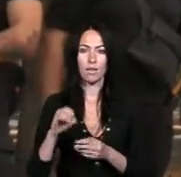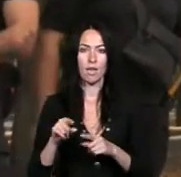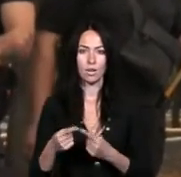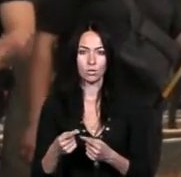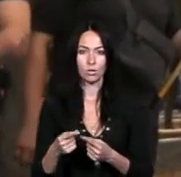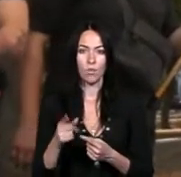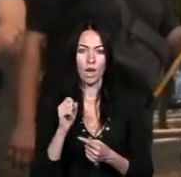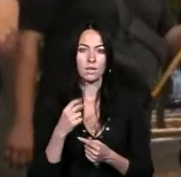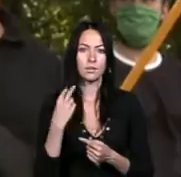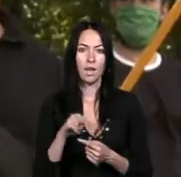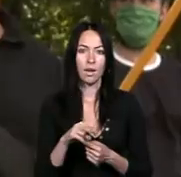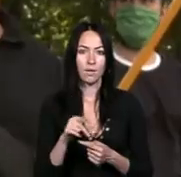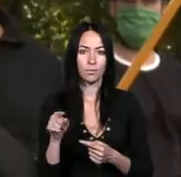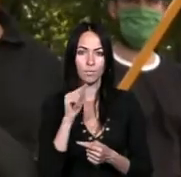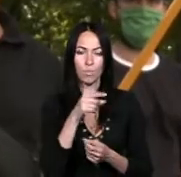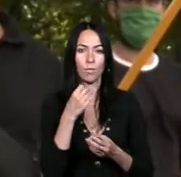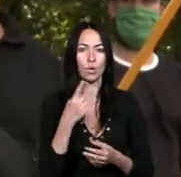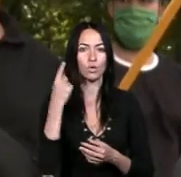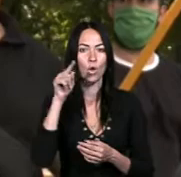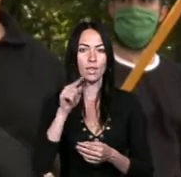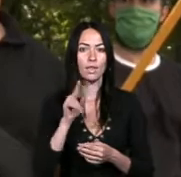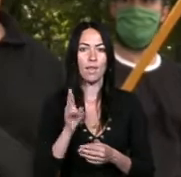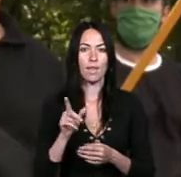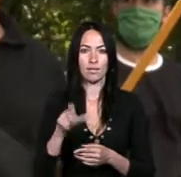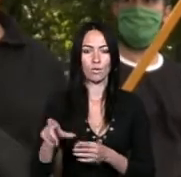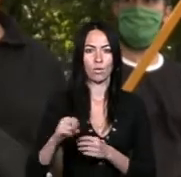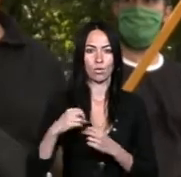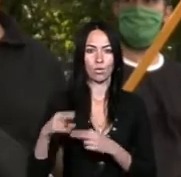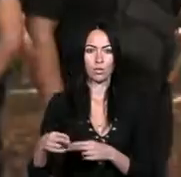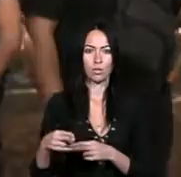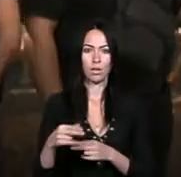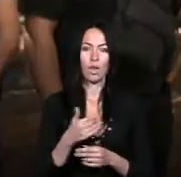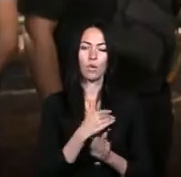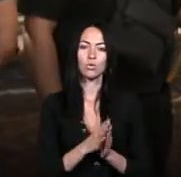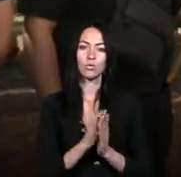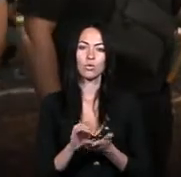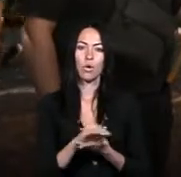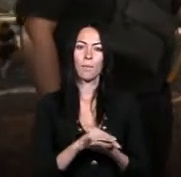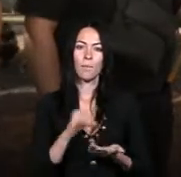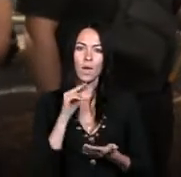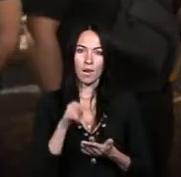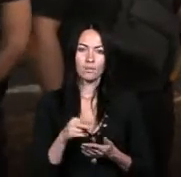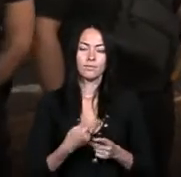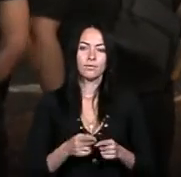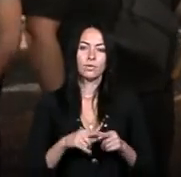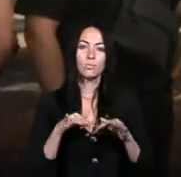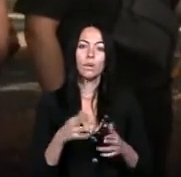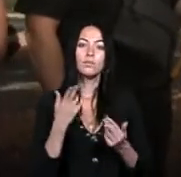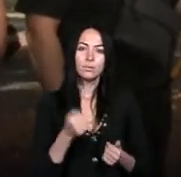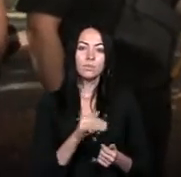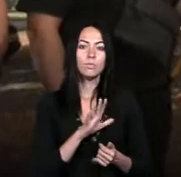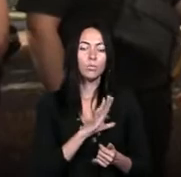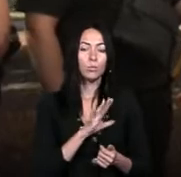ідейні побратими. Добуватись того, щоб переглянули всю справу. Що ми бачимо в Люботині? Так, був з'їзд в